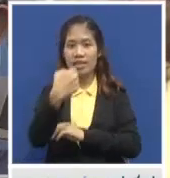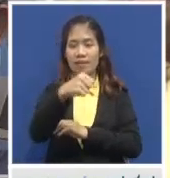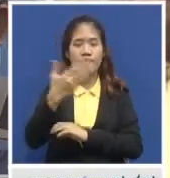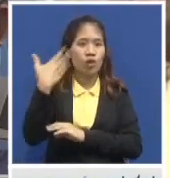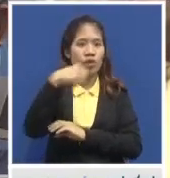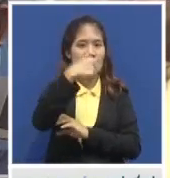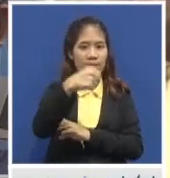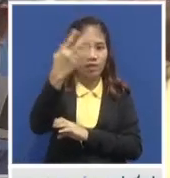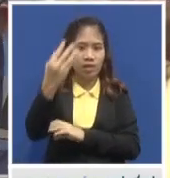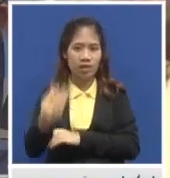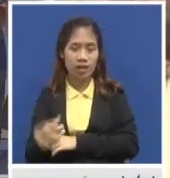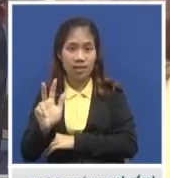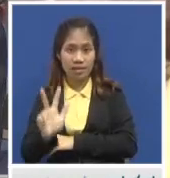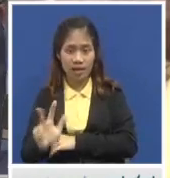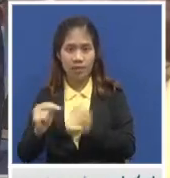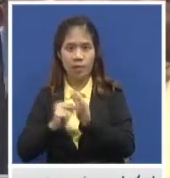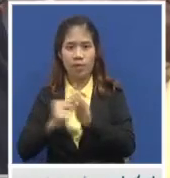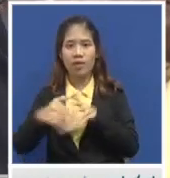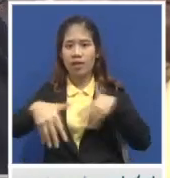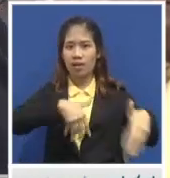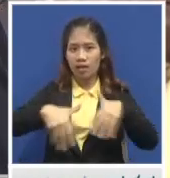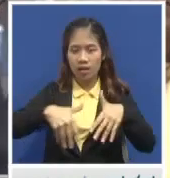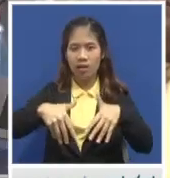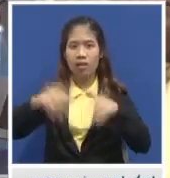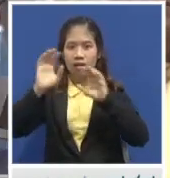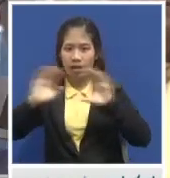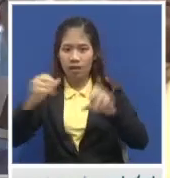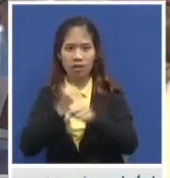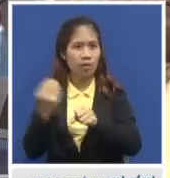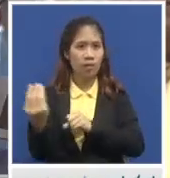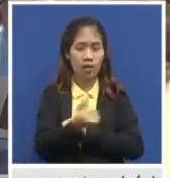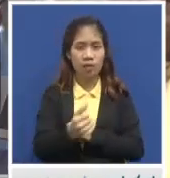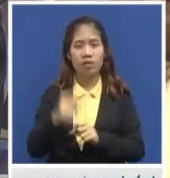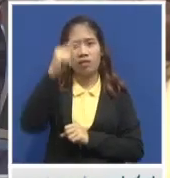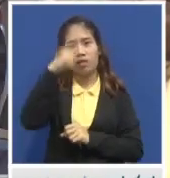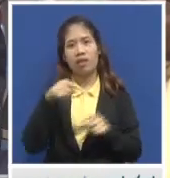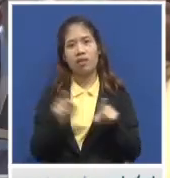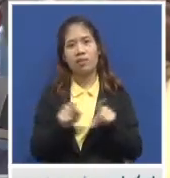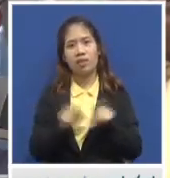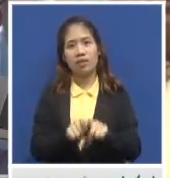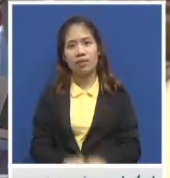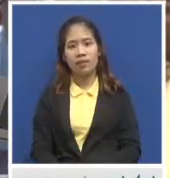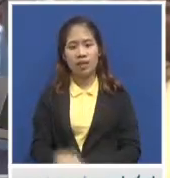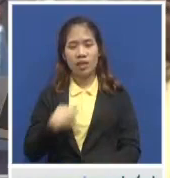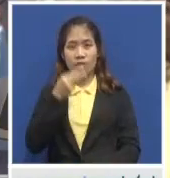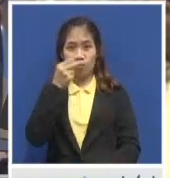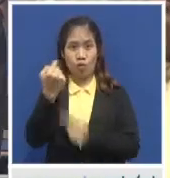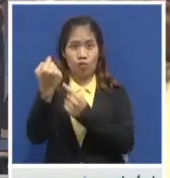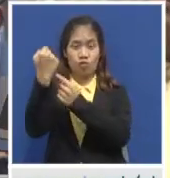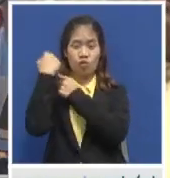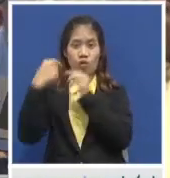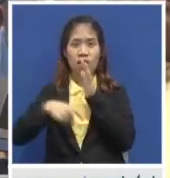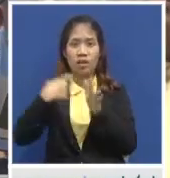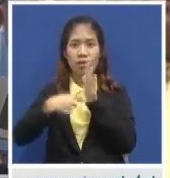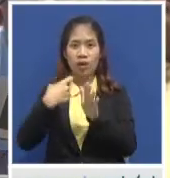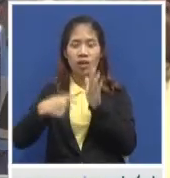ค่3ทำให้รัฐและประชาชนมีความคล่องตัวมากยิ่งขึ้นประเทศไทยเองก็เช่นเดียวกันครับมองย้อนกลับไปสู่สาเหตุ